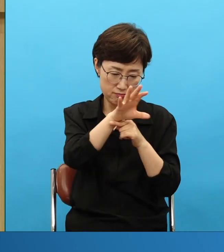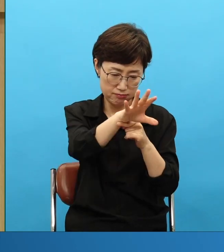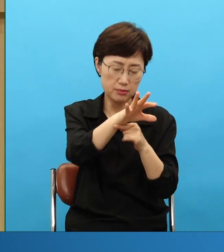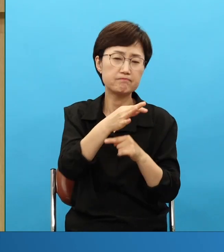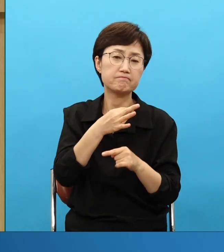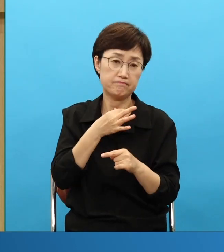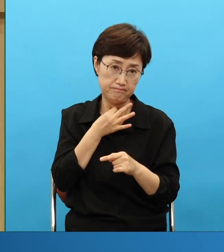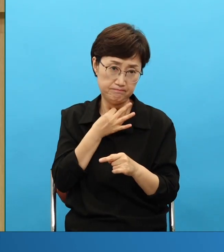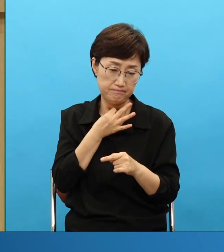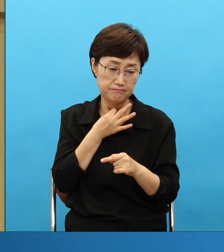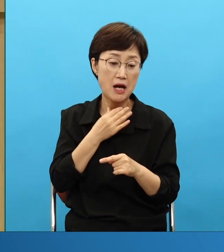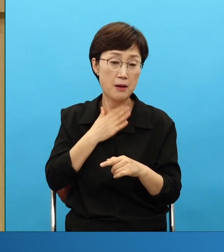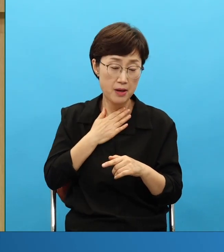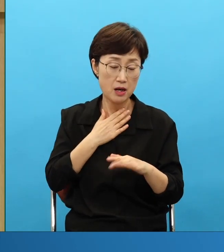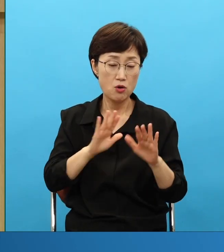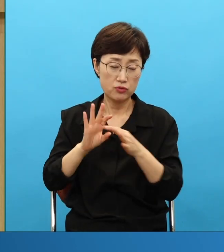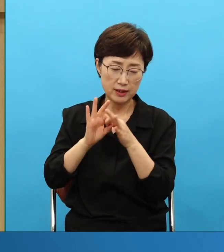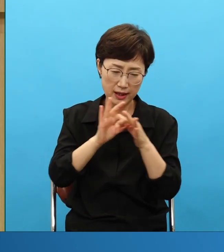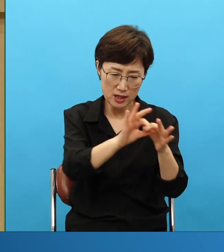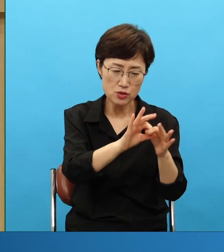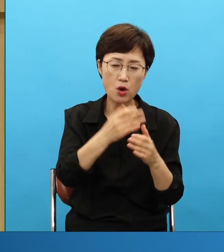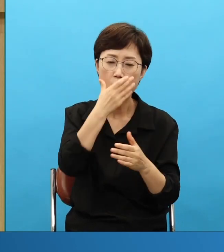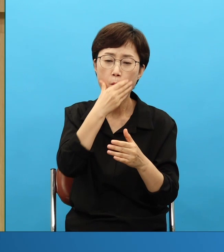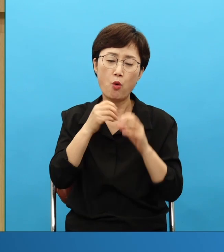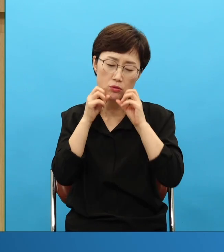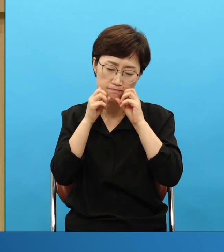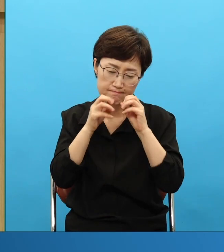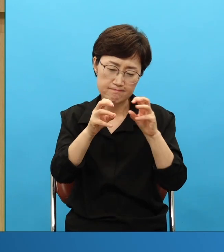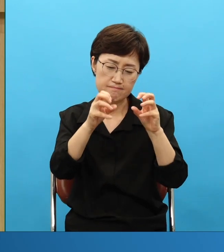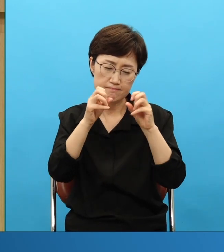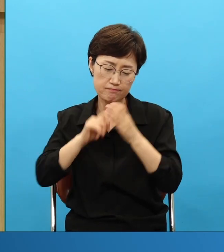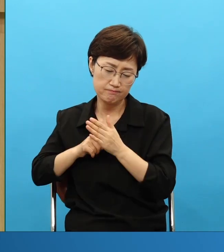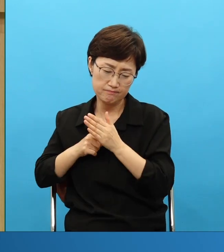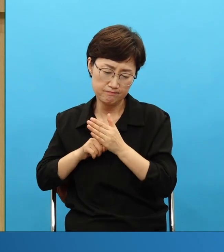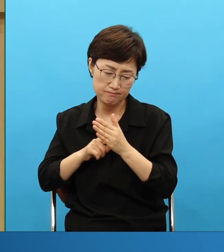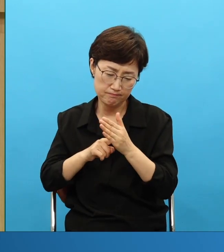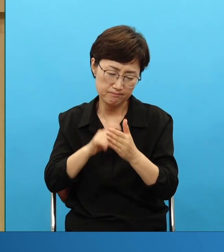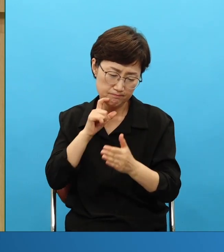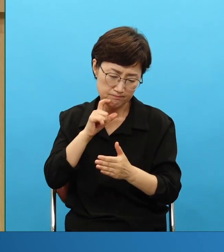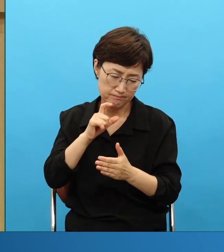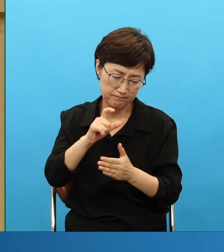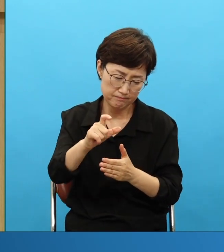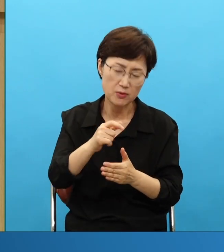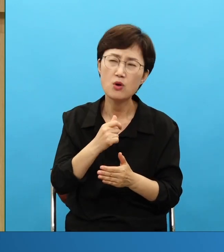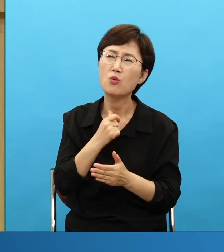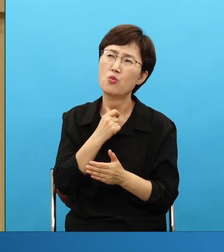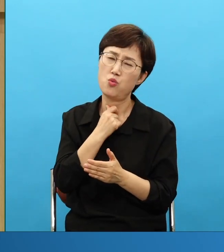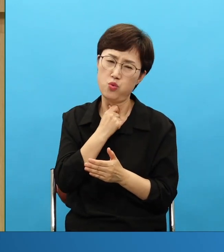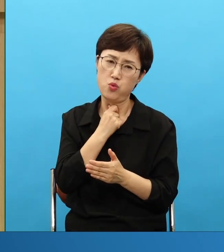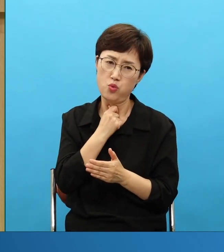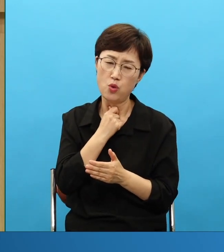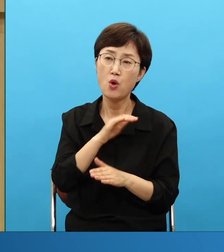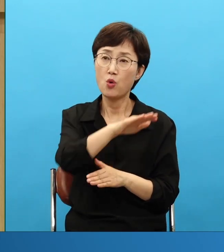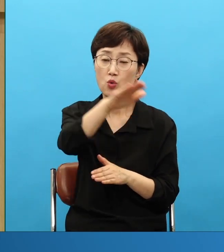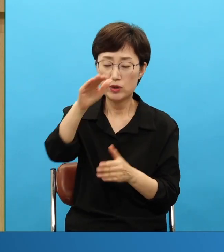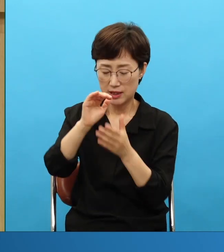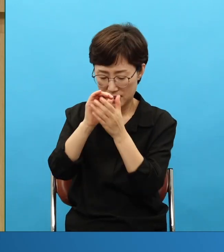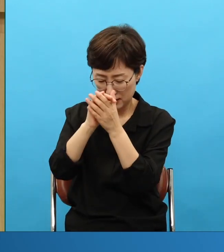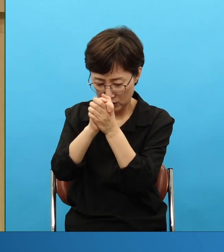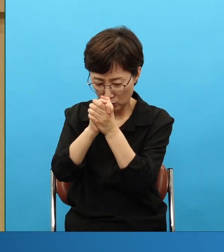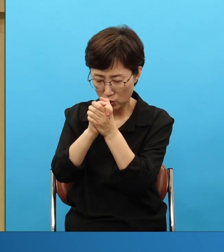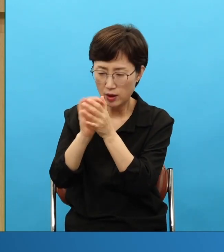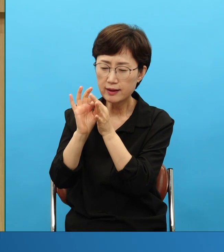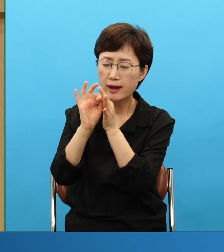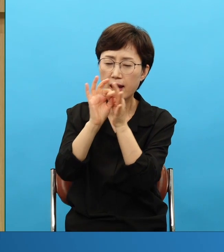3가지 설정으로 세계 복음화의 여정을 걸어가는 저희가 되고 기도와 믿음으로 그리스도의 축복을 누리게